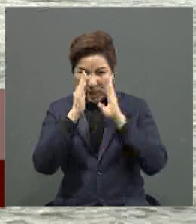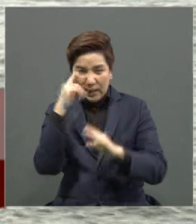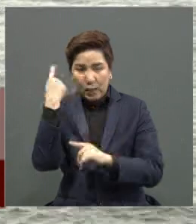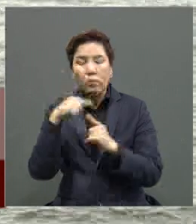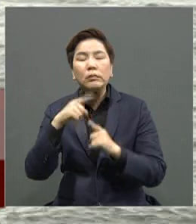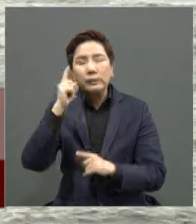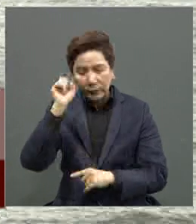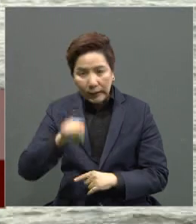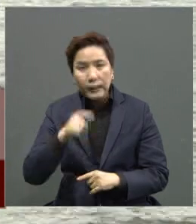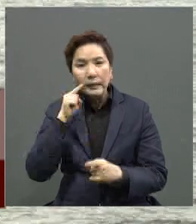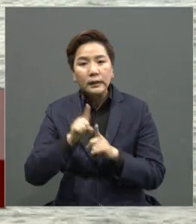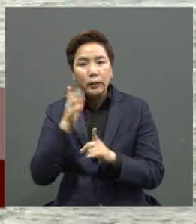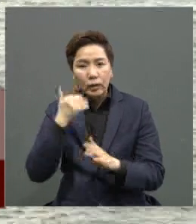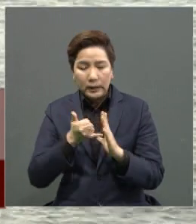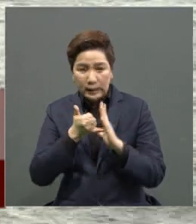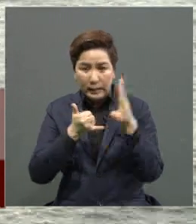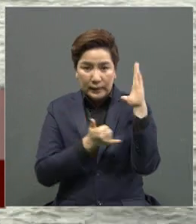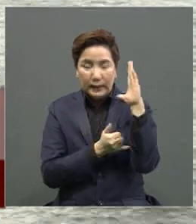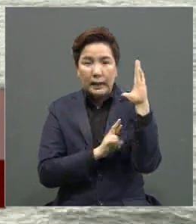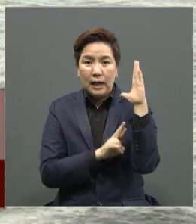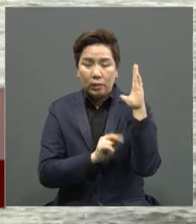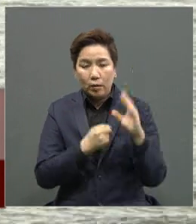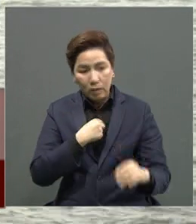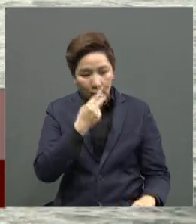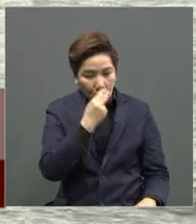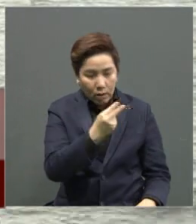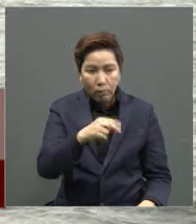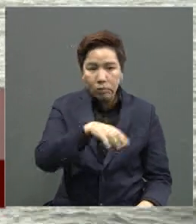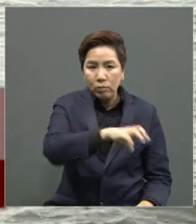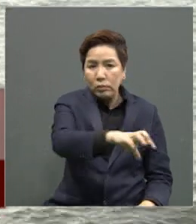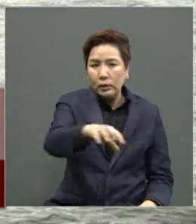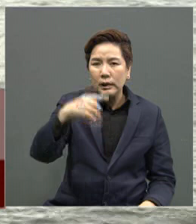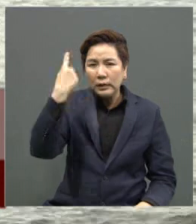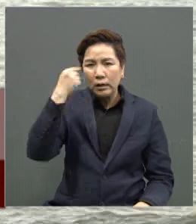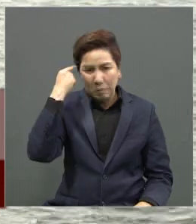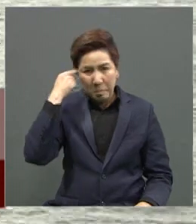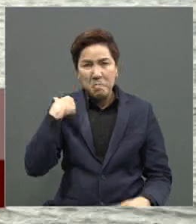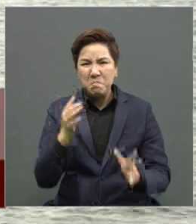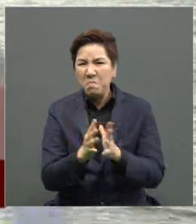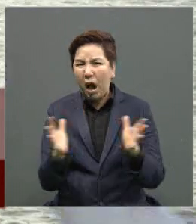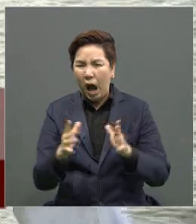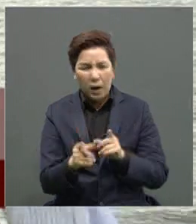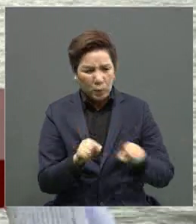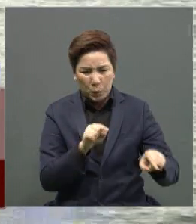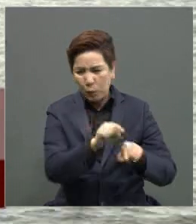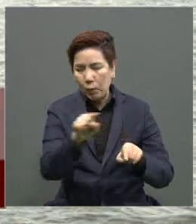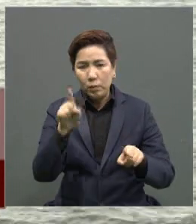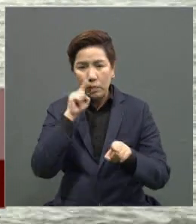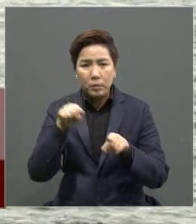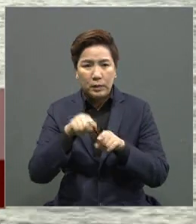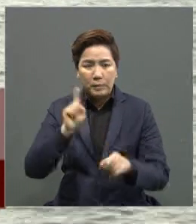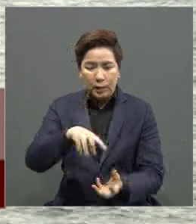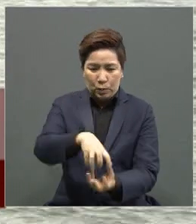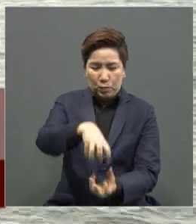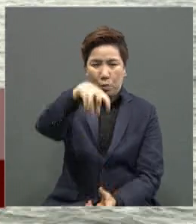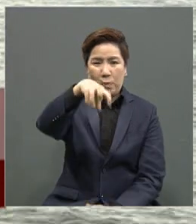นอย่างนั้นค่ะเพราะว่าตั้งแต่ที่ดิฉันลงพื้นที่มาแล้วก็เห็นว่าสถานที่ท่องเที่ยวนี้มันมีเยอะมากเลยนะคะอย่างเช่นที่นี่ค่ะประภาคาร